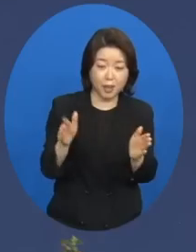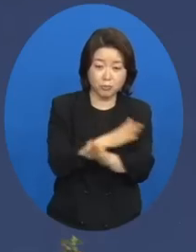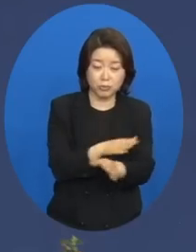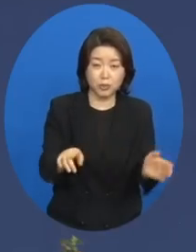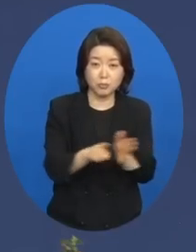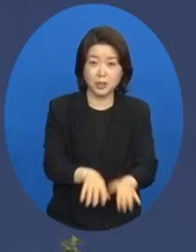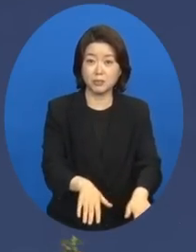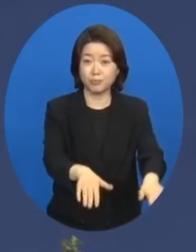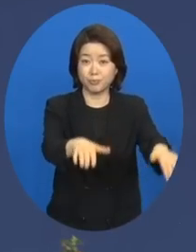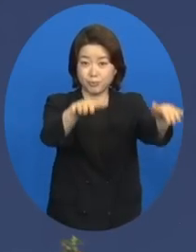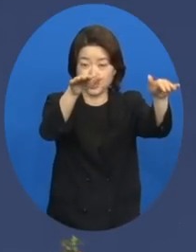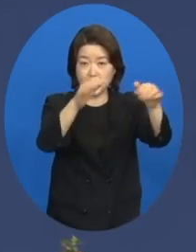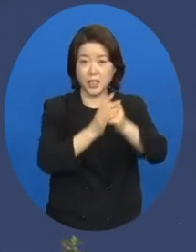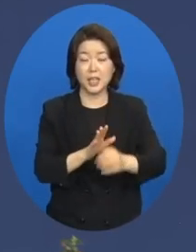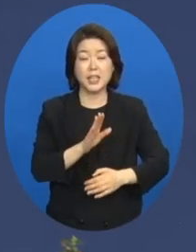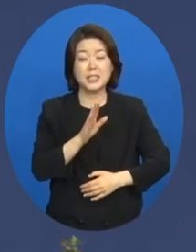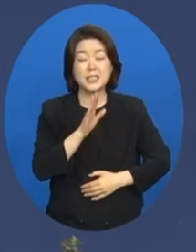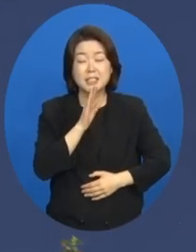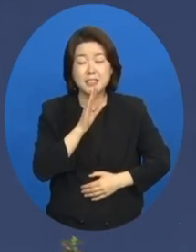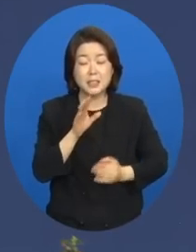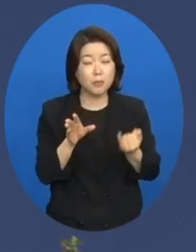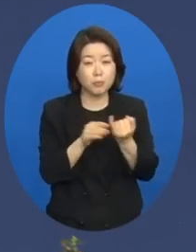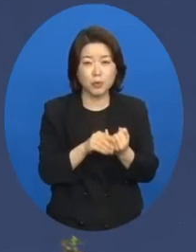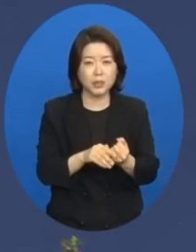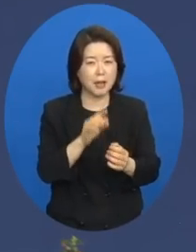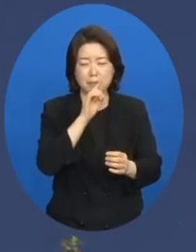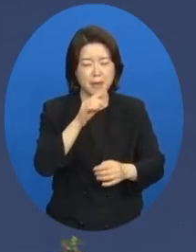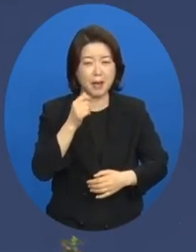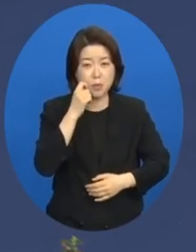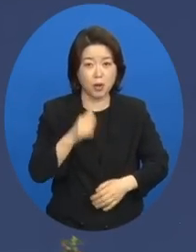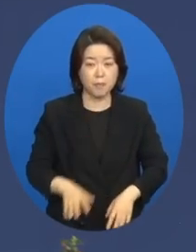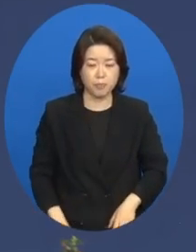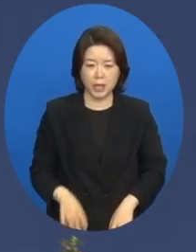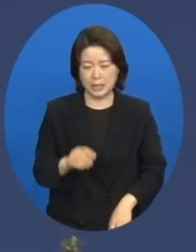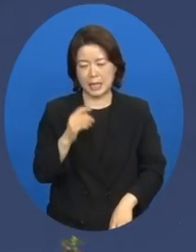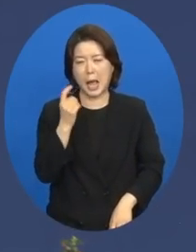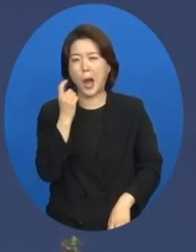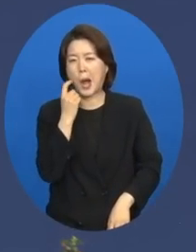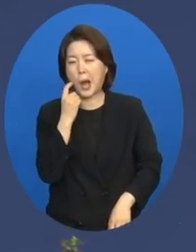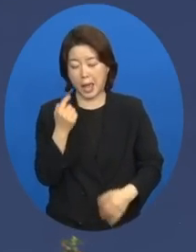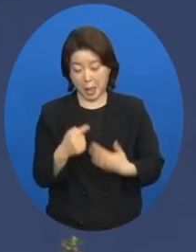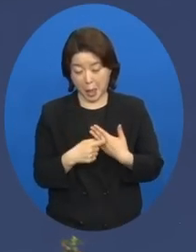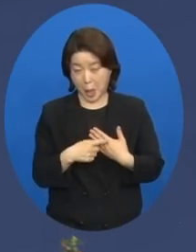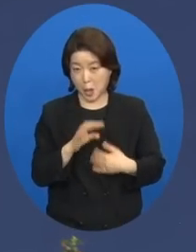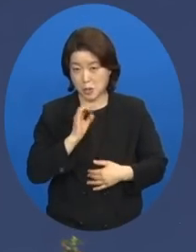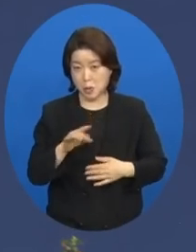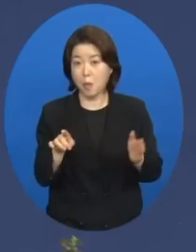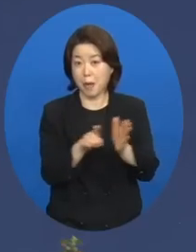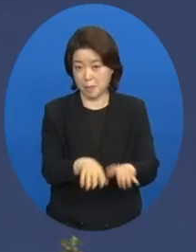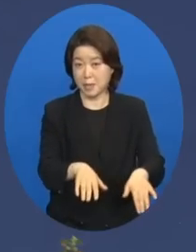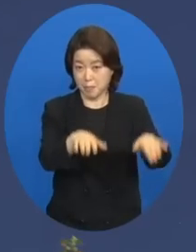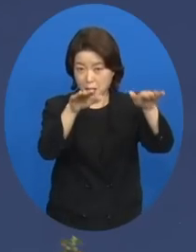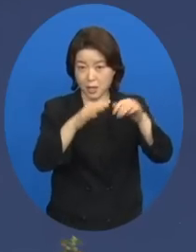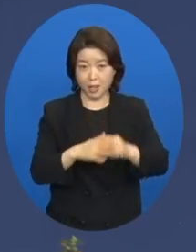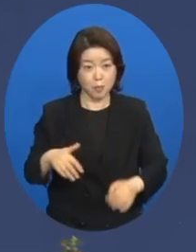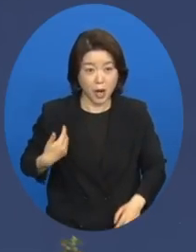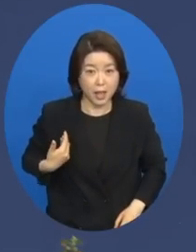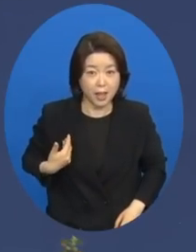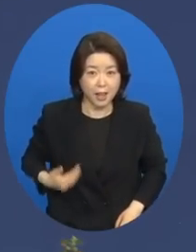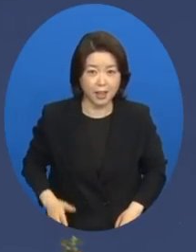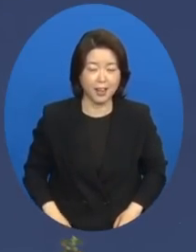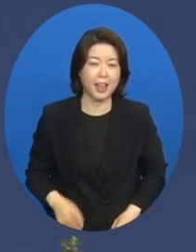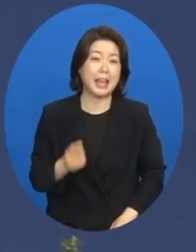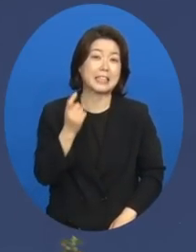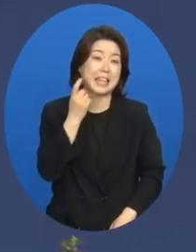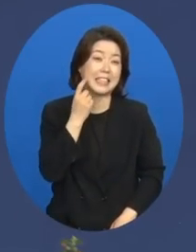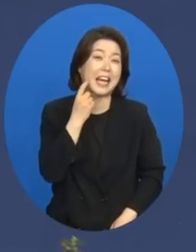진짜 모태신앙은 뭐 말할 것도 없지만 그런 이상한 가라 모태신앙 있잖아요. 어? 모르세요?